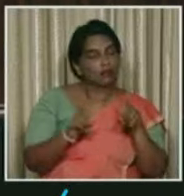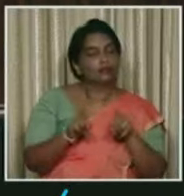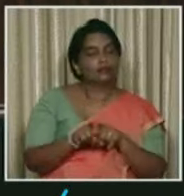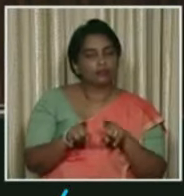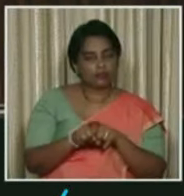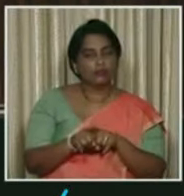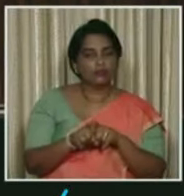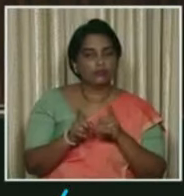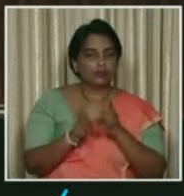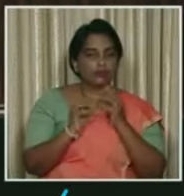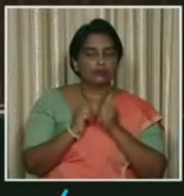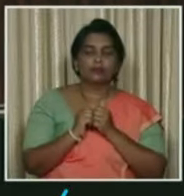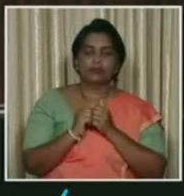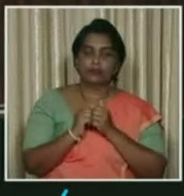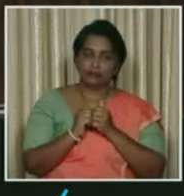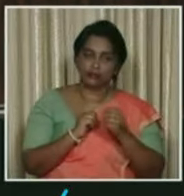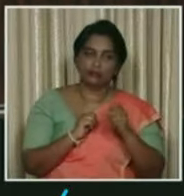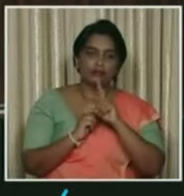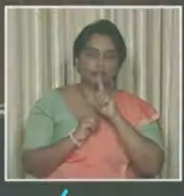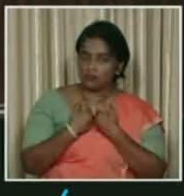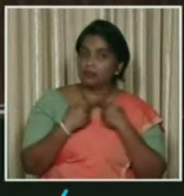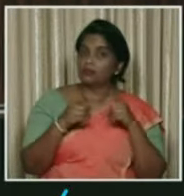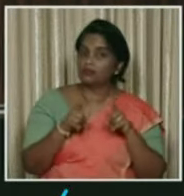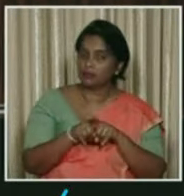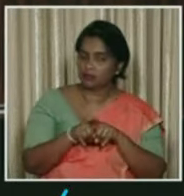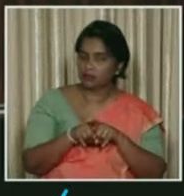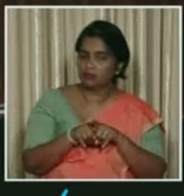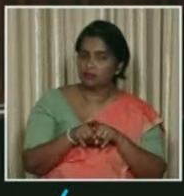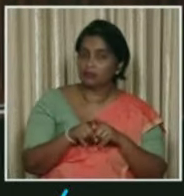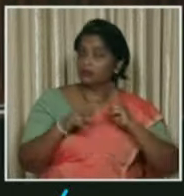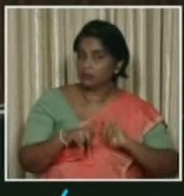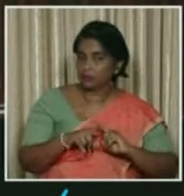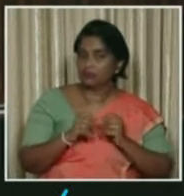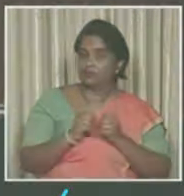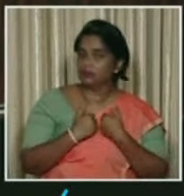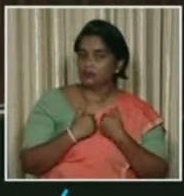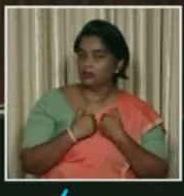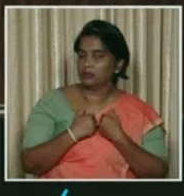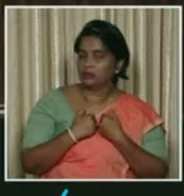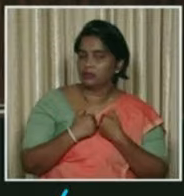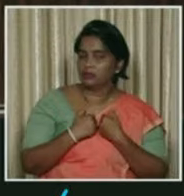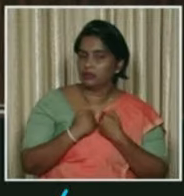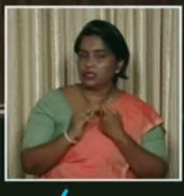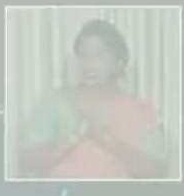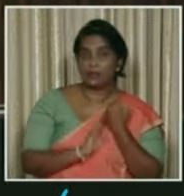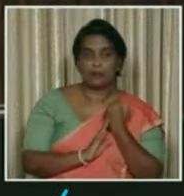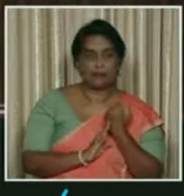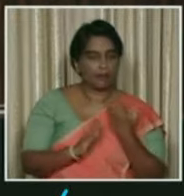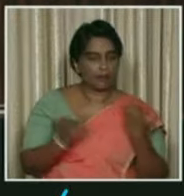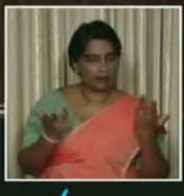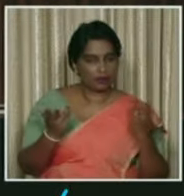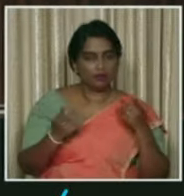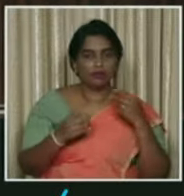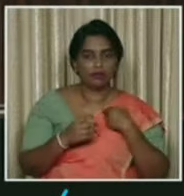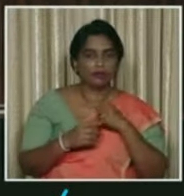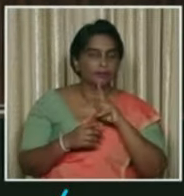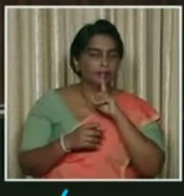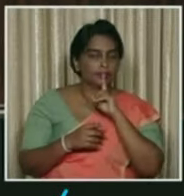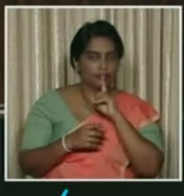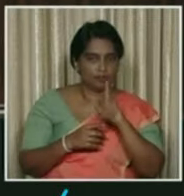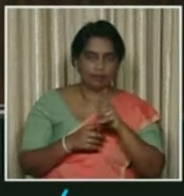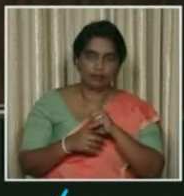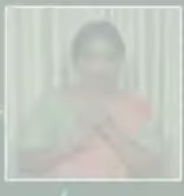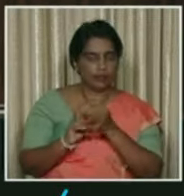අපි කටයුතු කළ යුතුයි කියන එකේ තමයි එතනින් ලැබුණු උපදේශය. ඊට අමතරව යන්න අපිට නීතිමය බලයක් නැහැ. ඉතින් ඒ බව මම පැහැදිලි කරලා